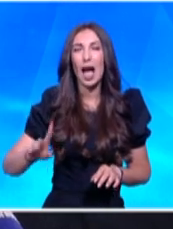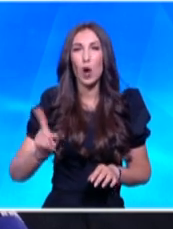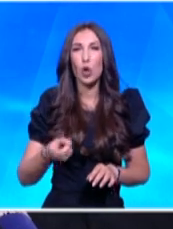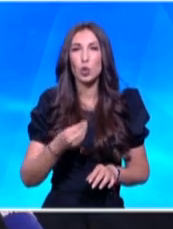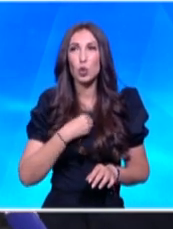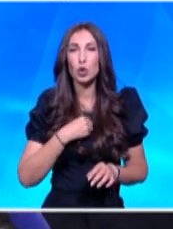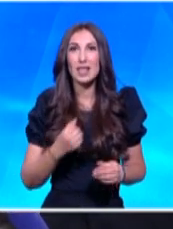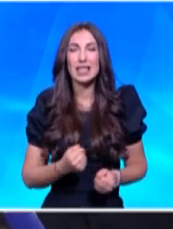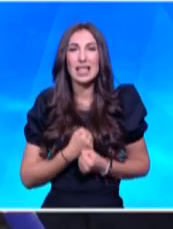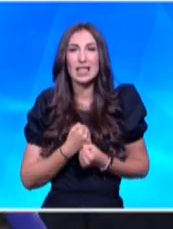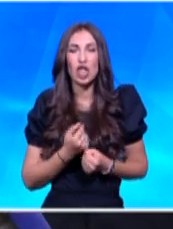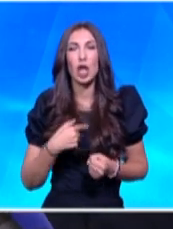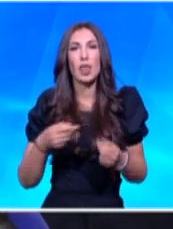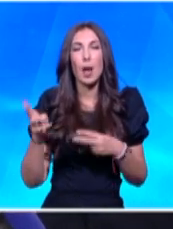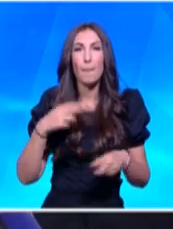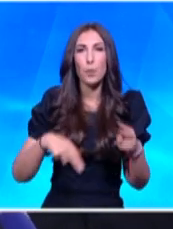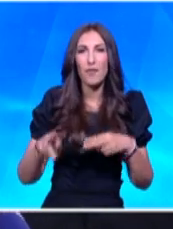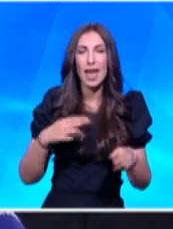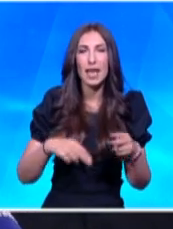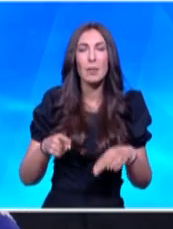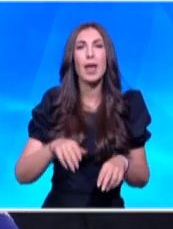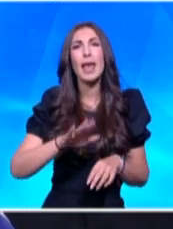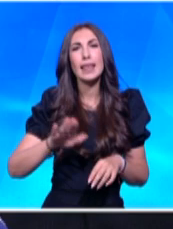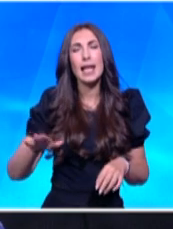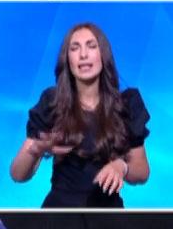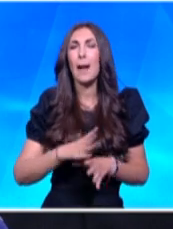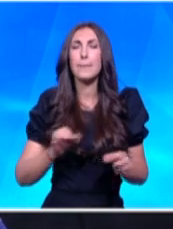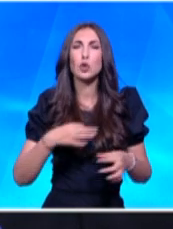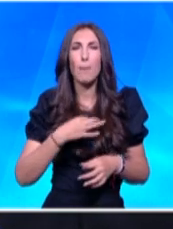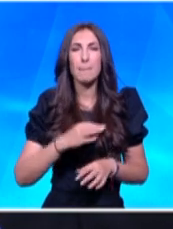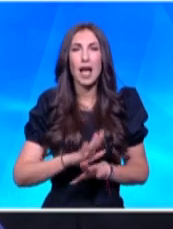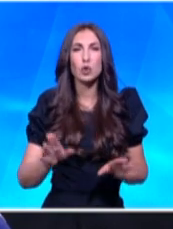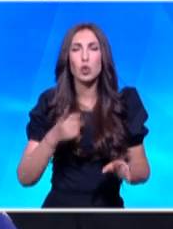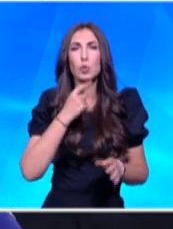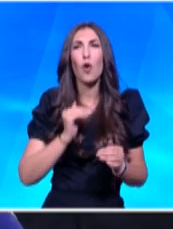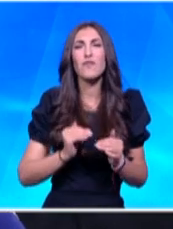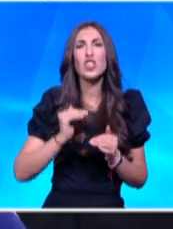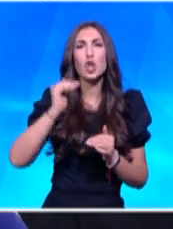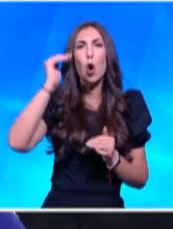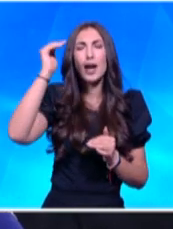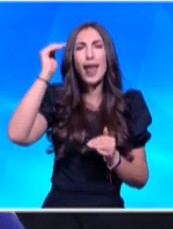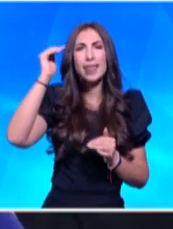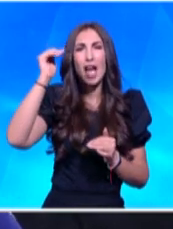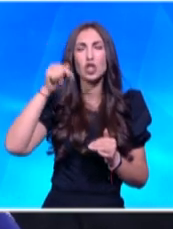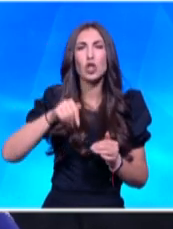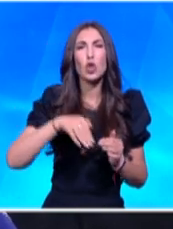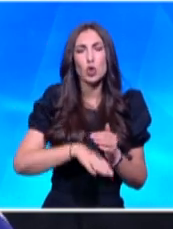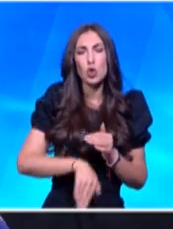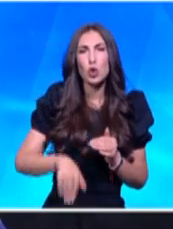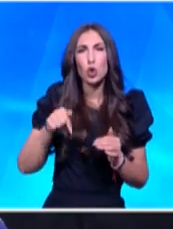чувстваха застрашени. Проверихме. Децата са в безопасност, по високите етажи са, долу е наводнено